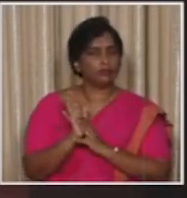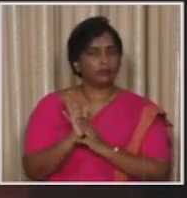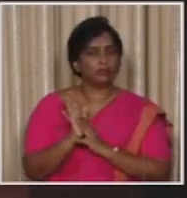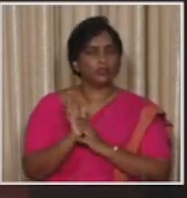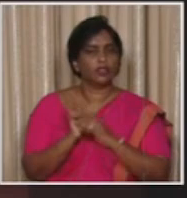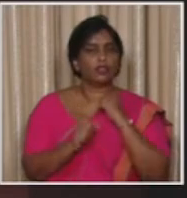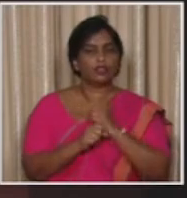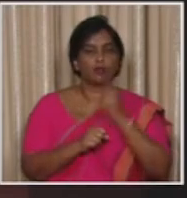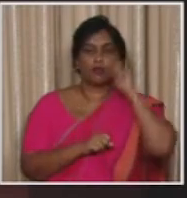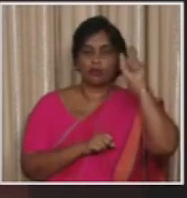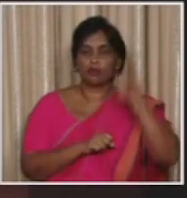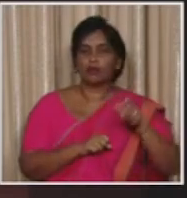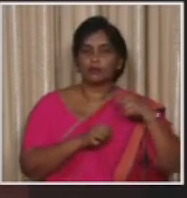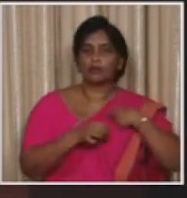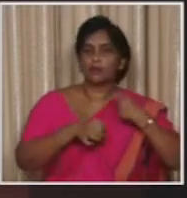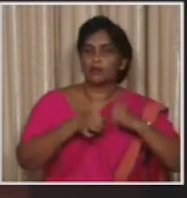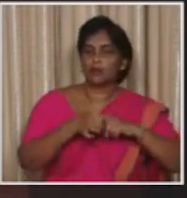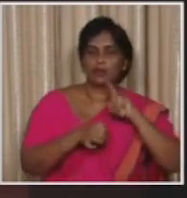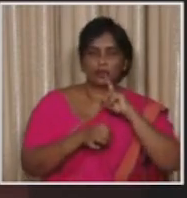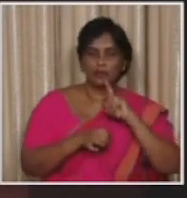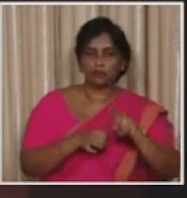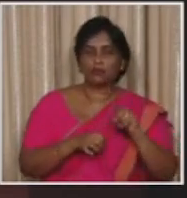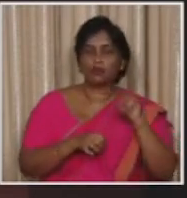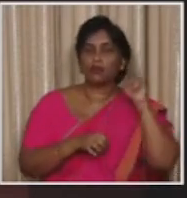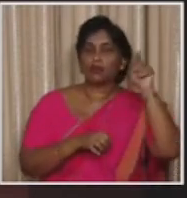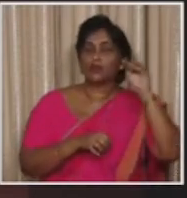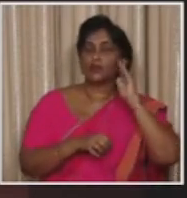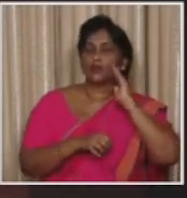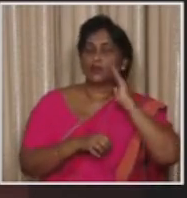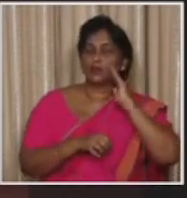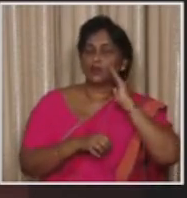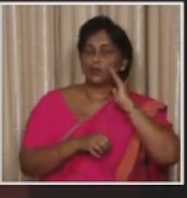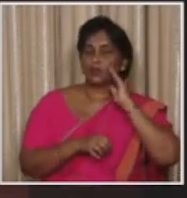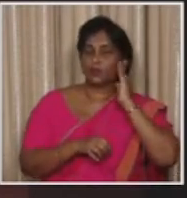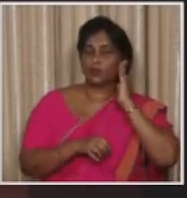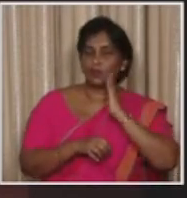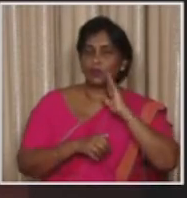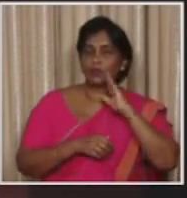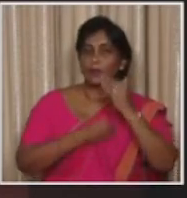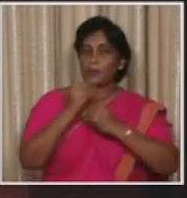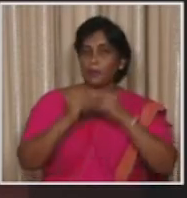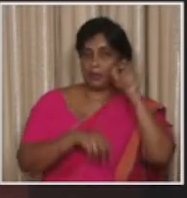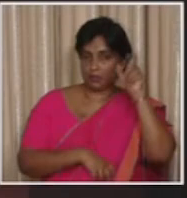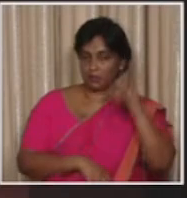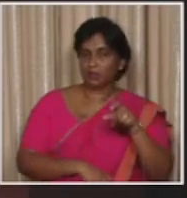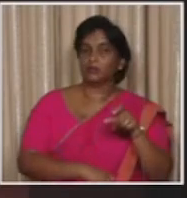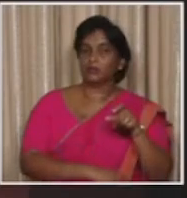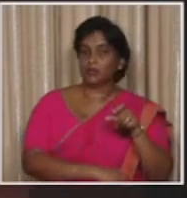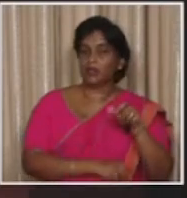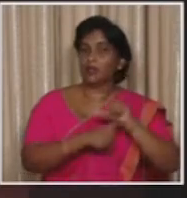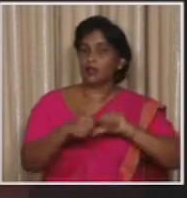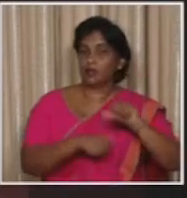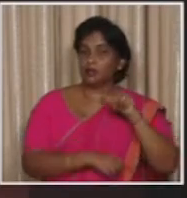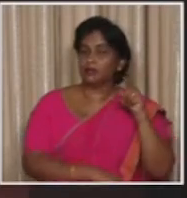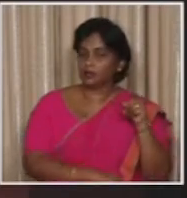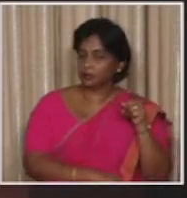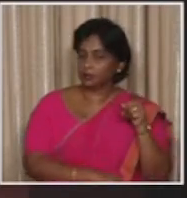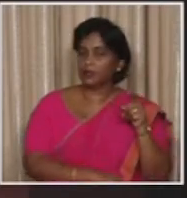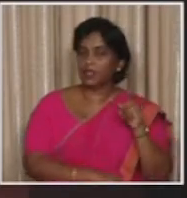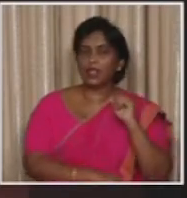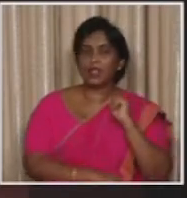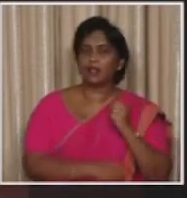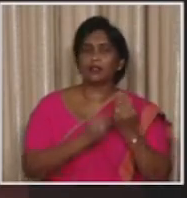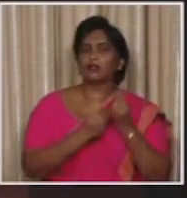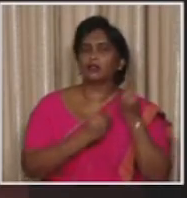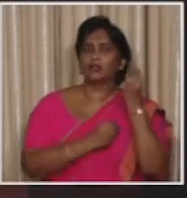රජයේ නිලධාරීන්ගෙන් ප්‍රශ්නයක් ඇහුවාම අහවල් විදේශ ආයෝජකයාට ආයතනයට ඇයි ලබා